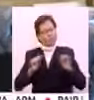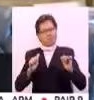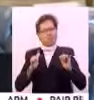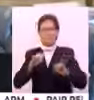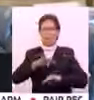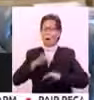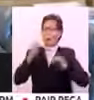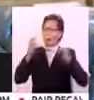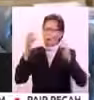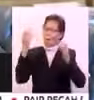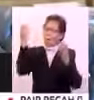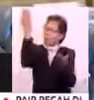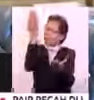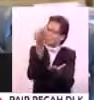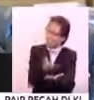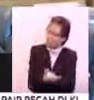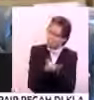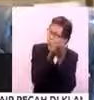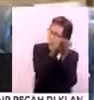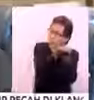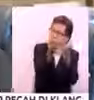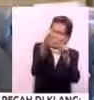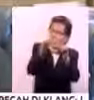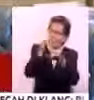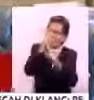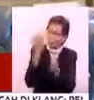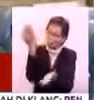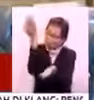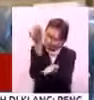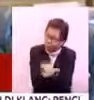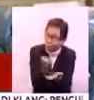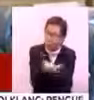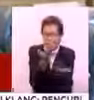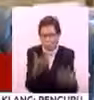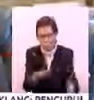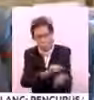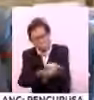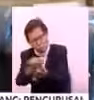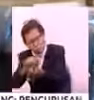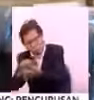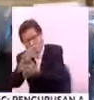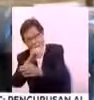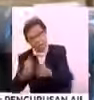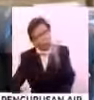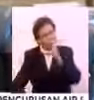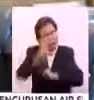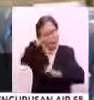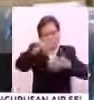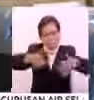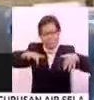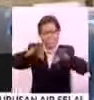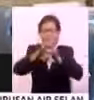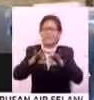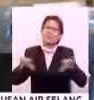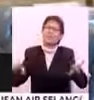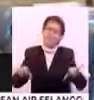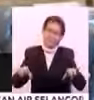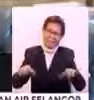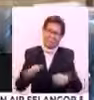kebanyakan cadangan-cadangan yang kita cadangkan pada kerajaan diluluskan dan yang paling penting dia